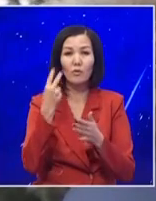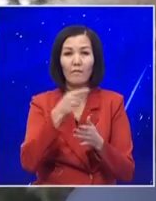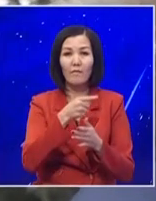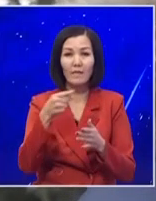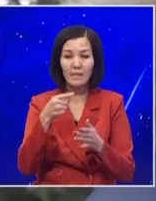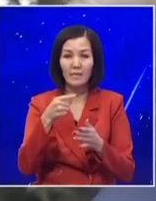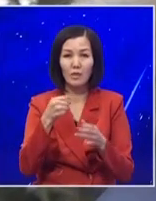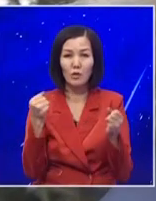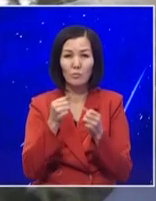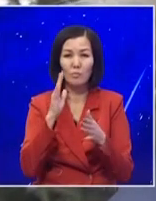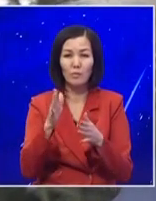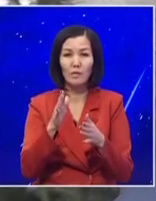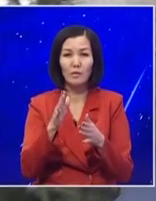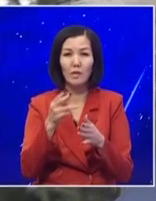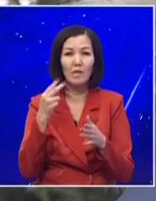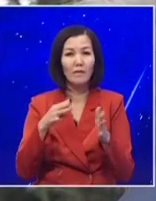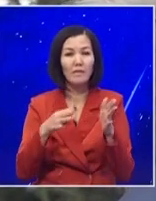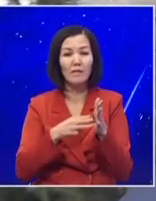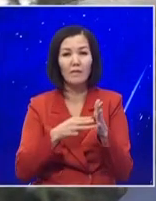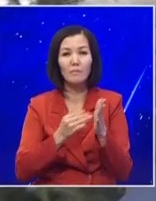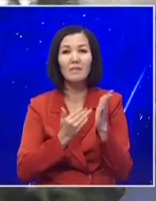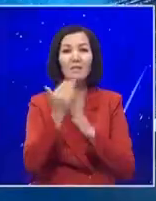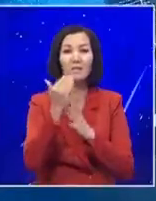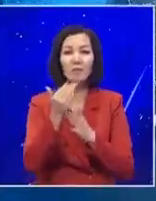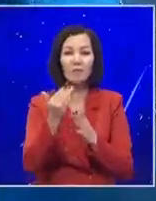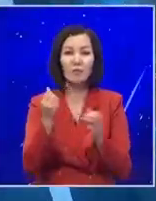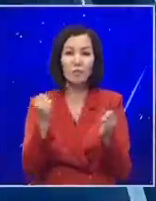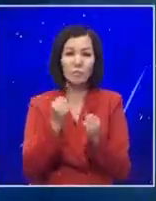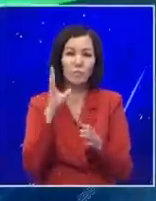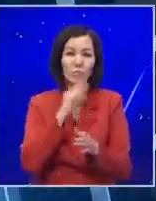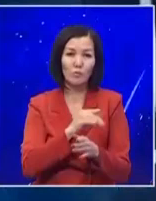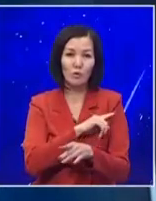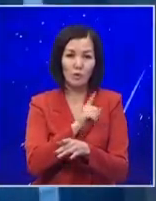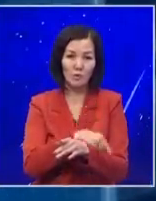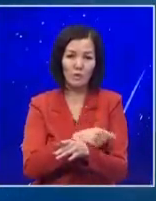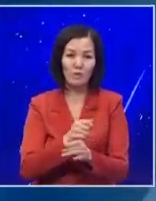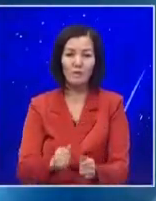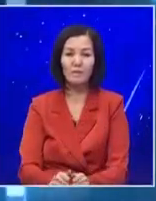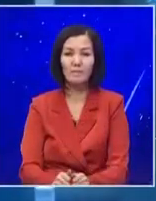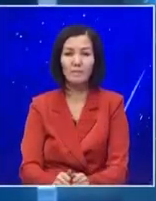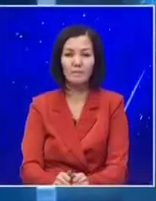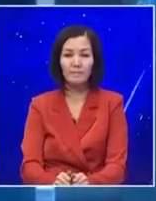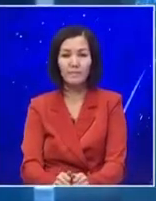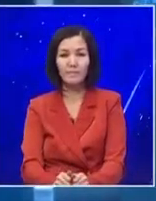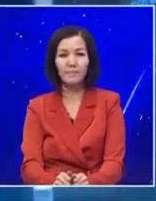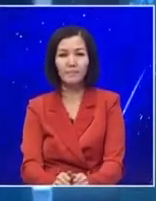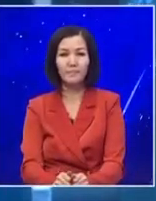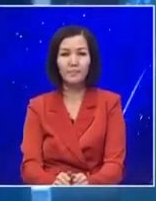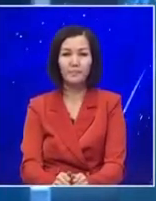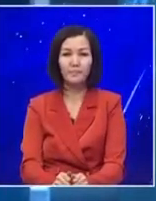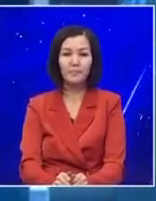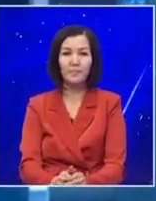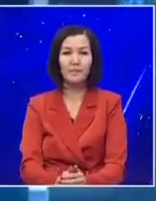северных регионах области до 28 градусов мороза. Гульмира Тимиргалиева, Габит Кабдрахман, Ержан Дуйсен, телеканал